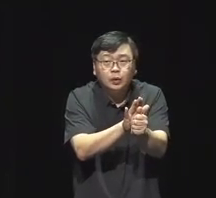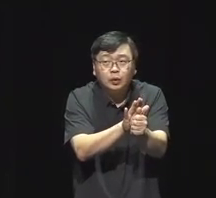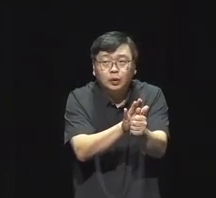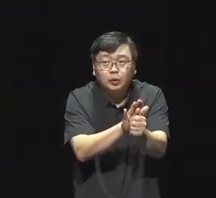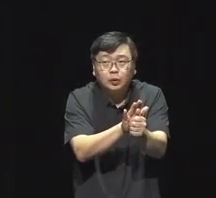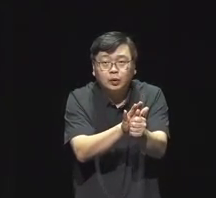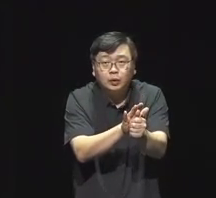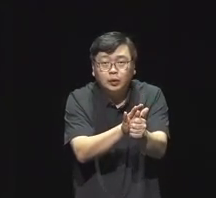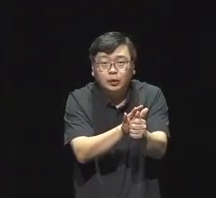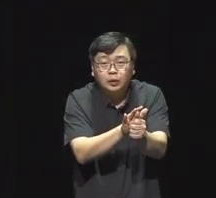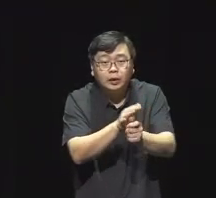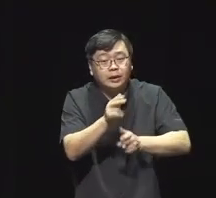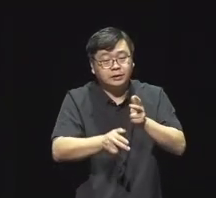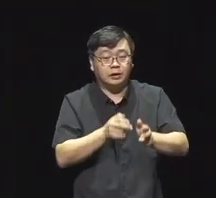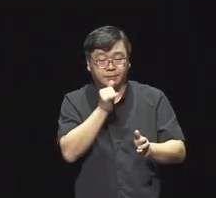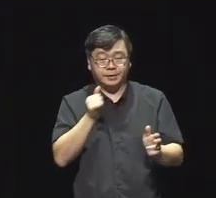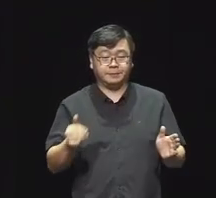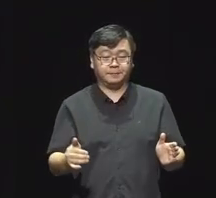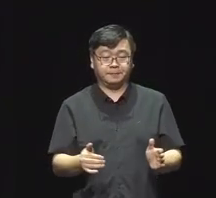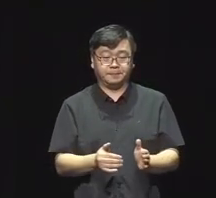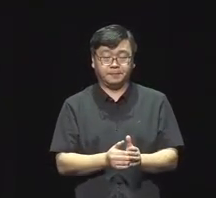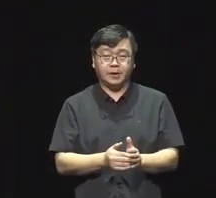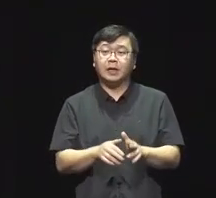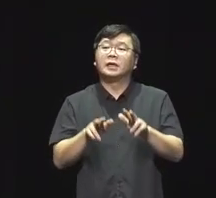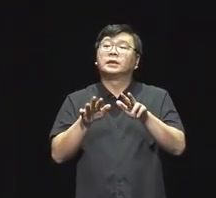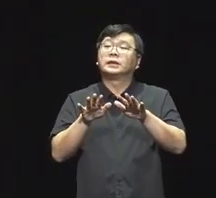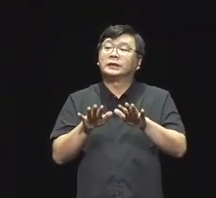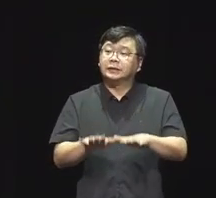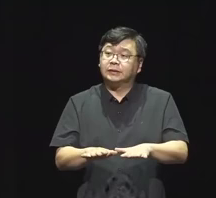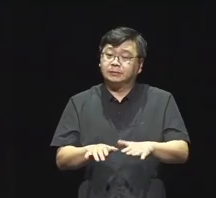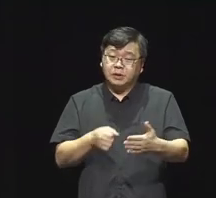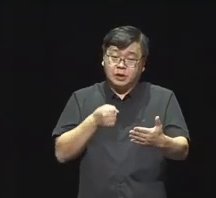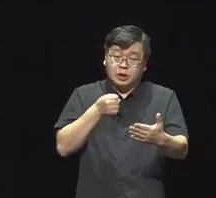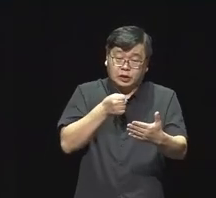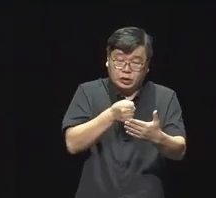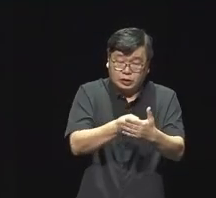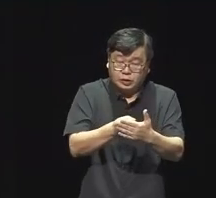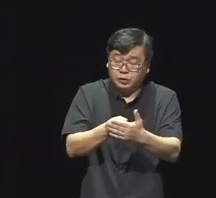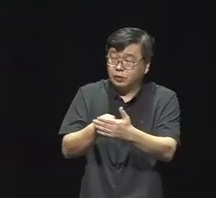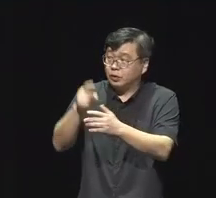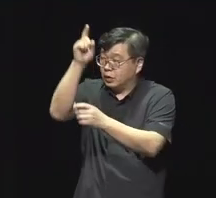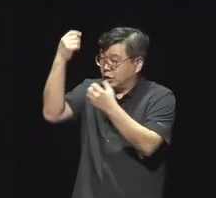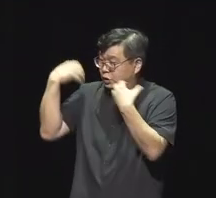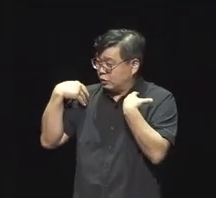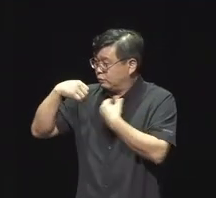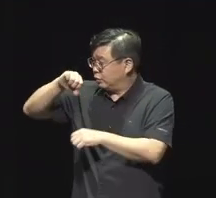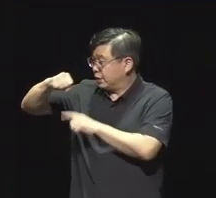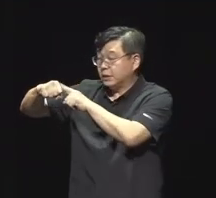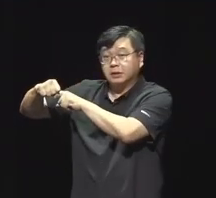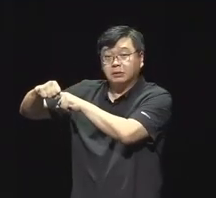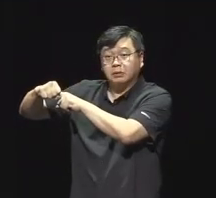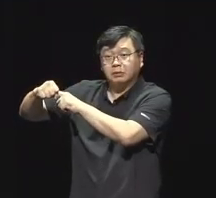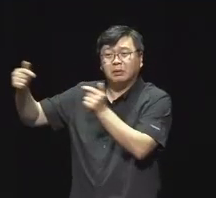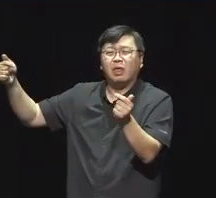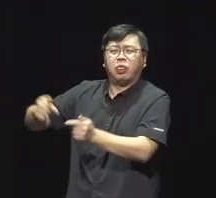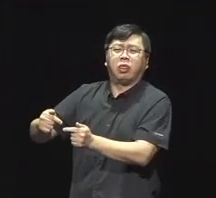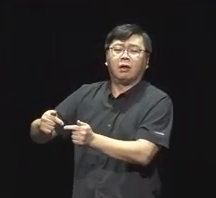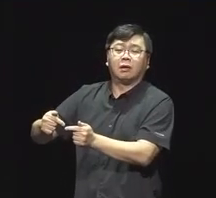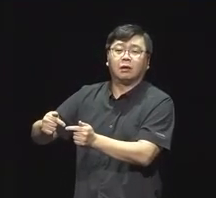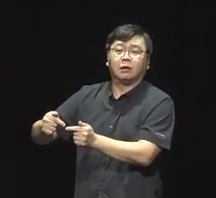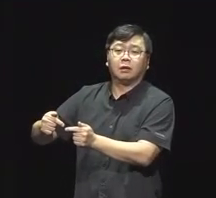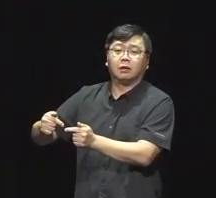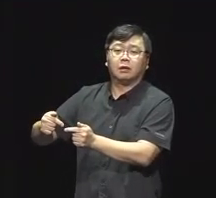해왔었습니다 좀 아쉽게도 지금 현재까지 확정된 정부 부처 안에이 예산이 대폭 삭감이 되어 있는